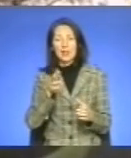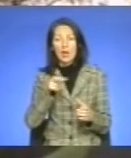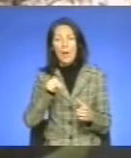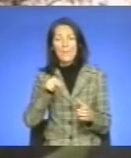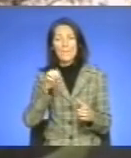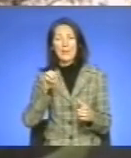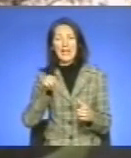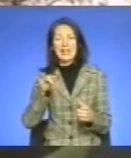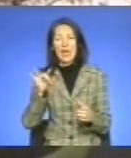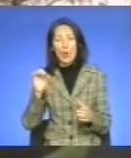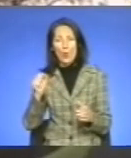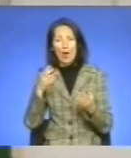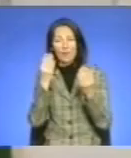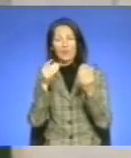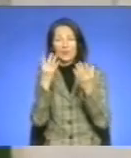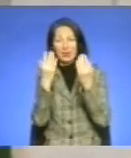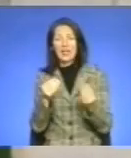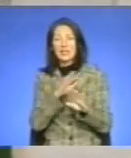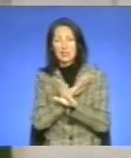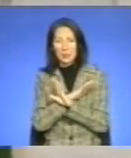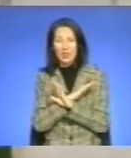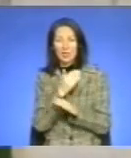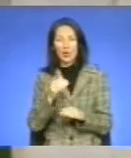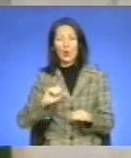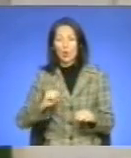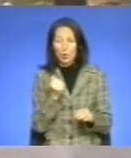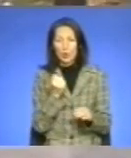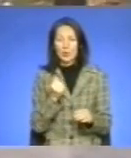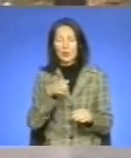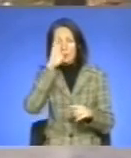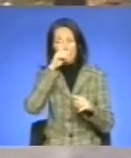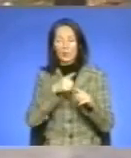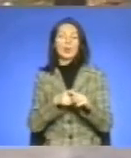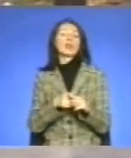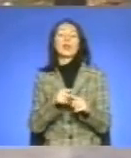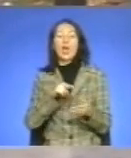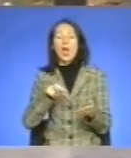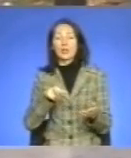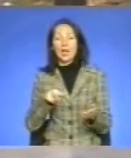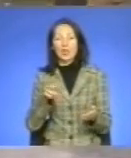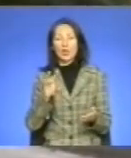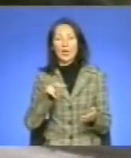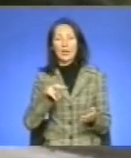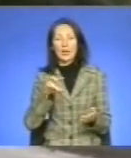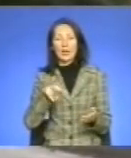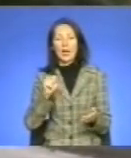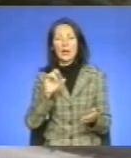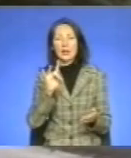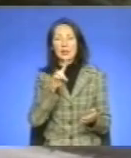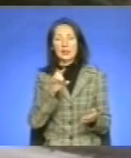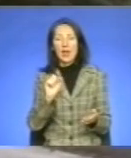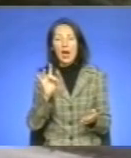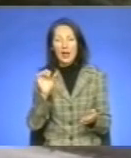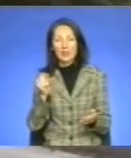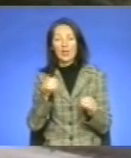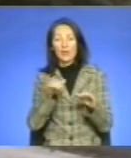його друзі, художник Григорій Чистахівський, брати-літератори Михайло та Олександр Лазаревський вирішили виконати волю